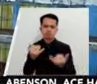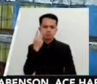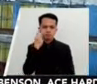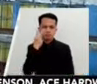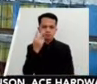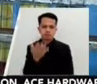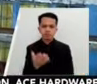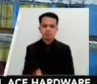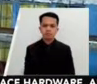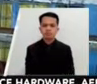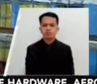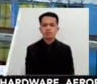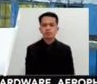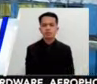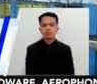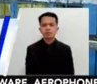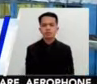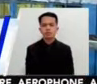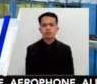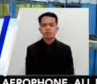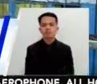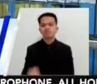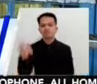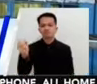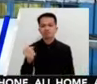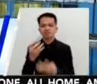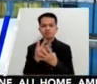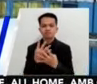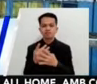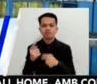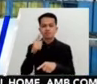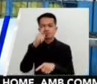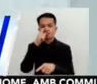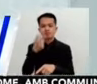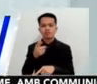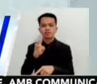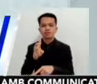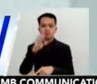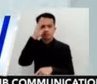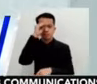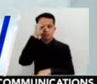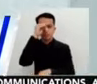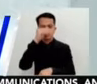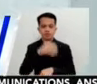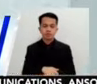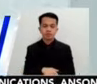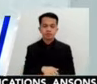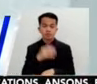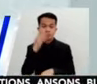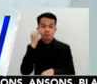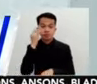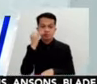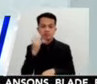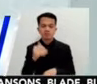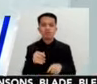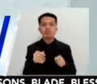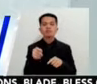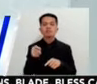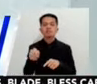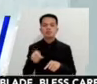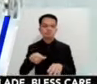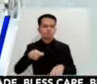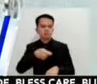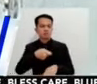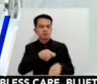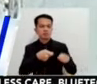Gomez sa kulungan ang bagsak ng 27 anyos na lalaking ito matapos manaksak umano ng isang jeep ni driver